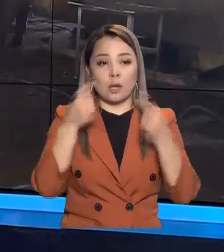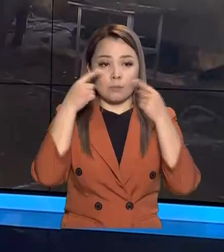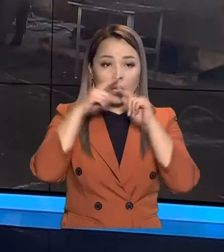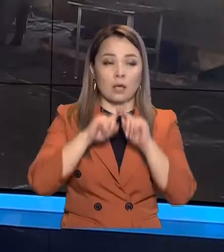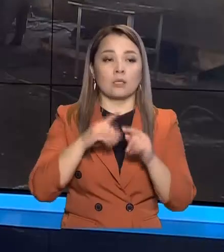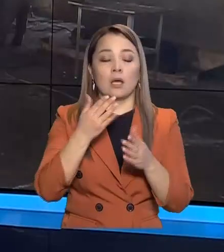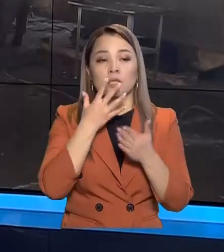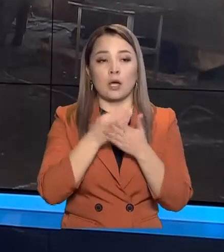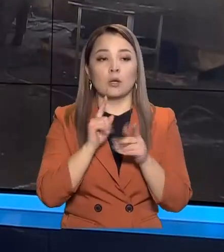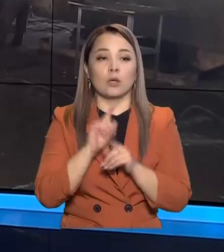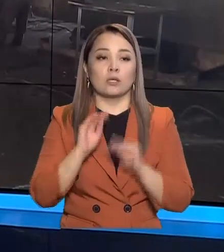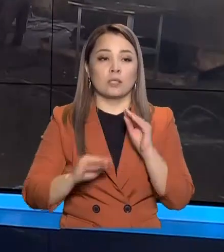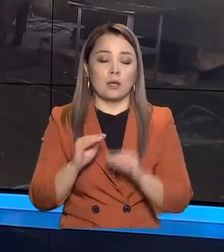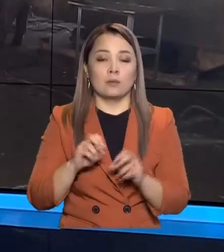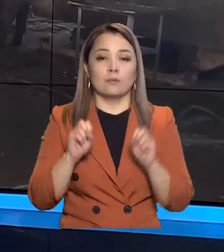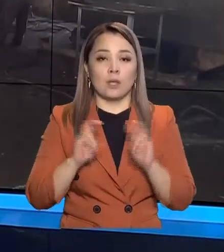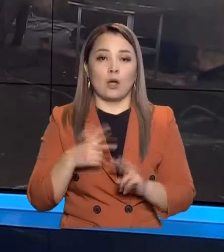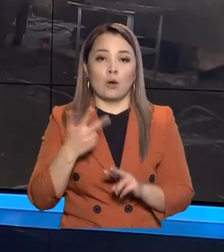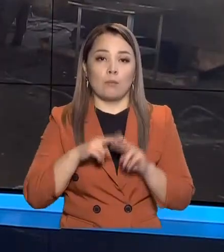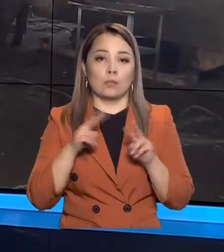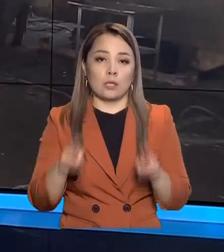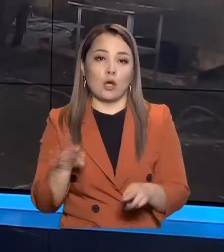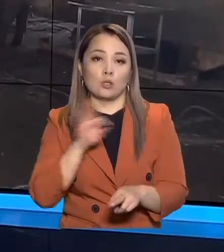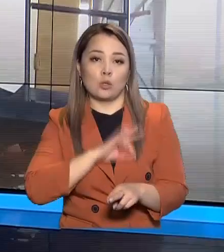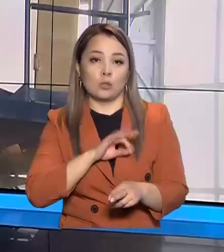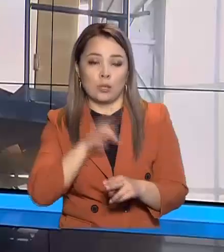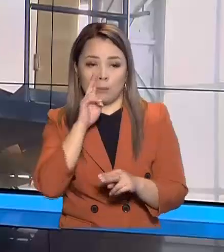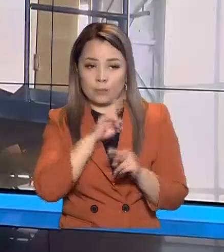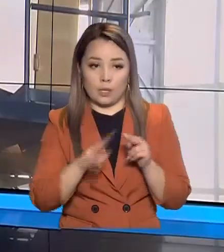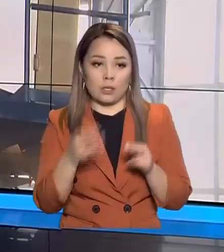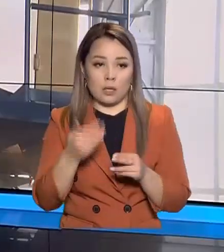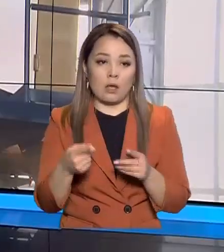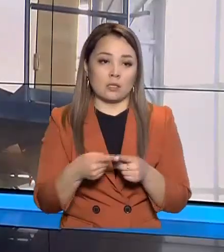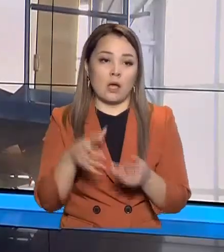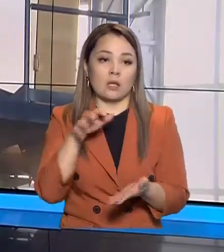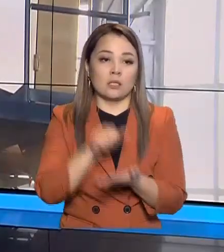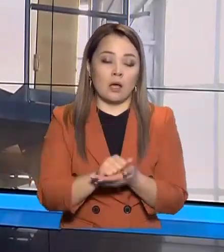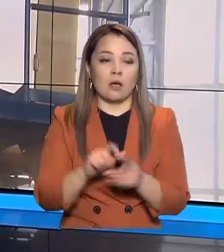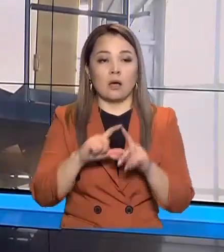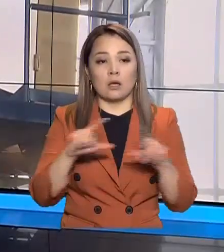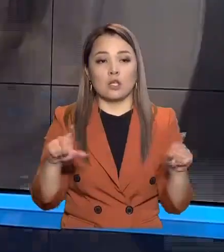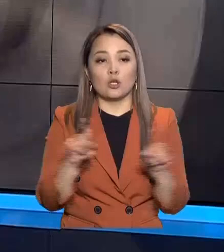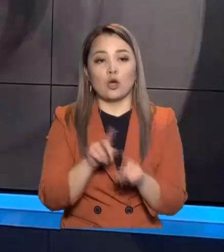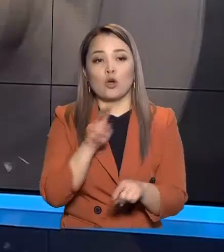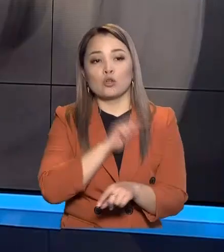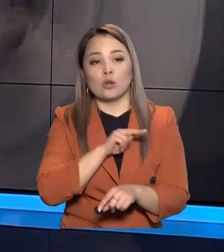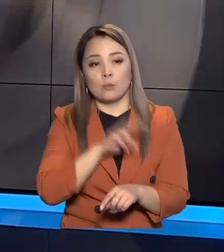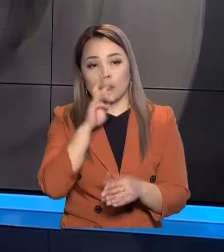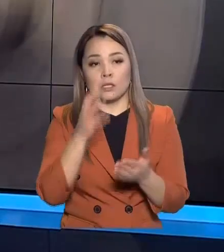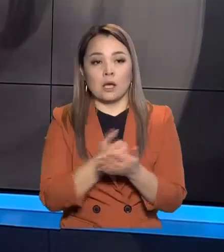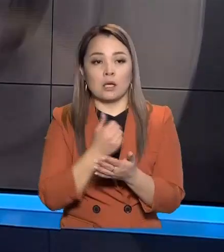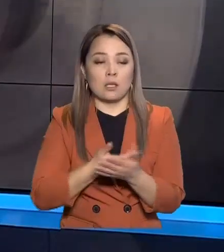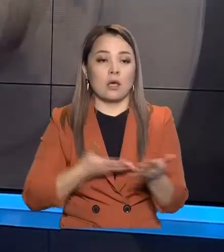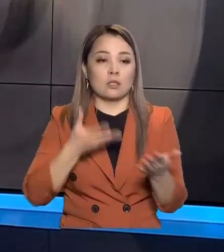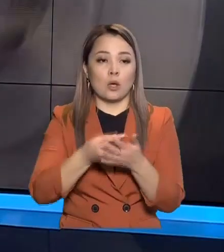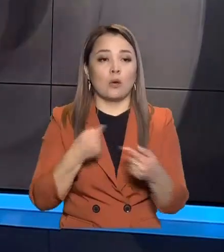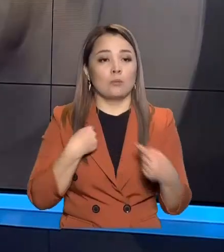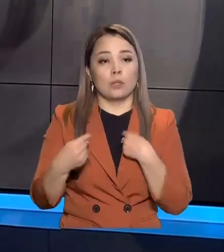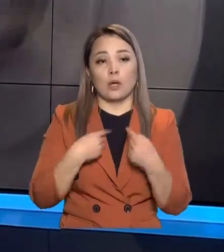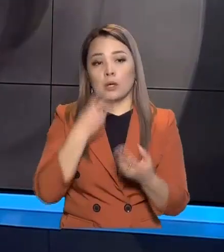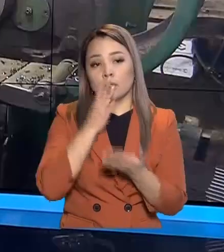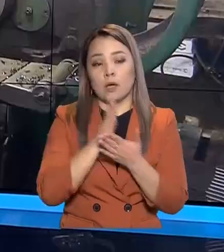зауыты аумағындағы үш бірдей кәсіпорын тұтынушыларын жоғалтып, жалғалған ғимараттың ақшасымен жұмысшылар жалақысын төлеуге қиналып